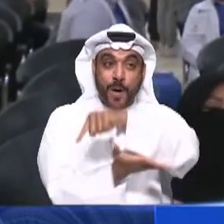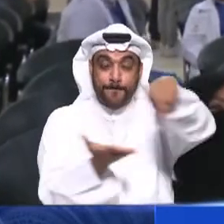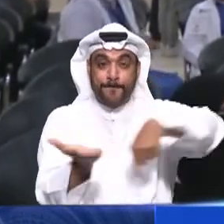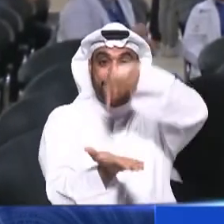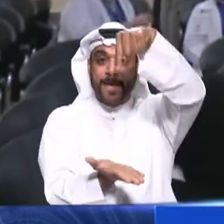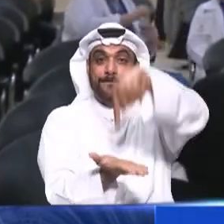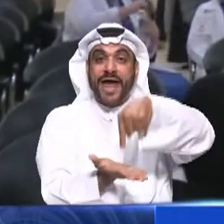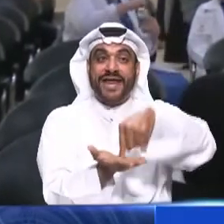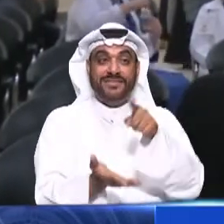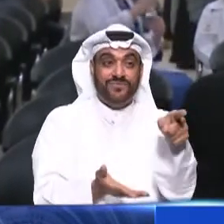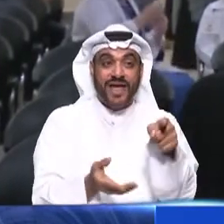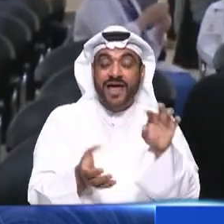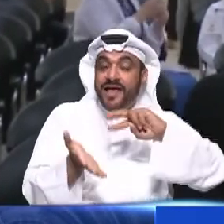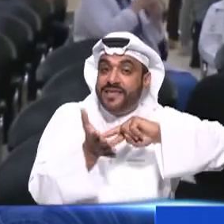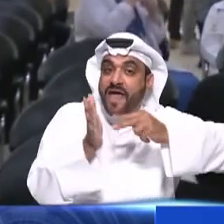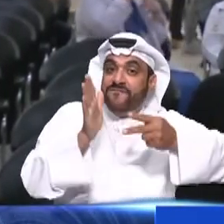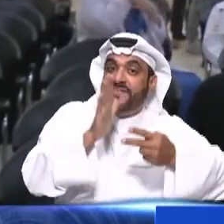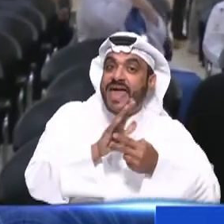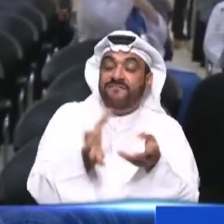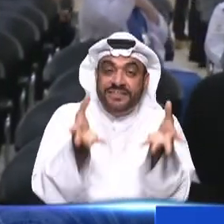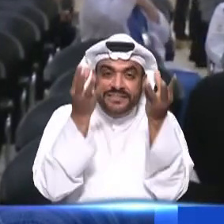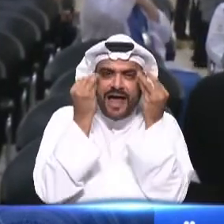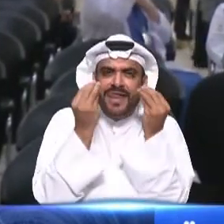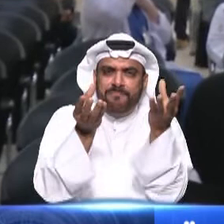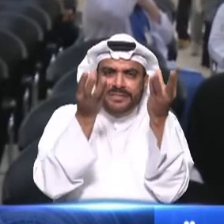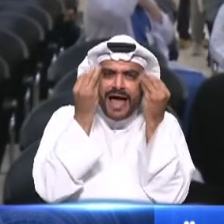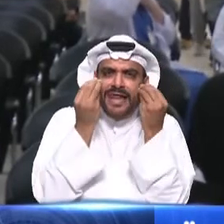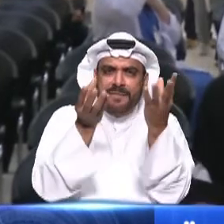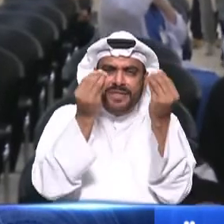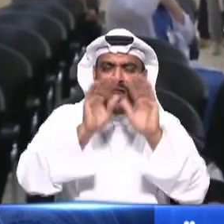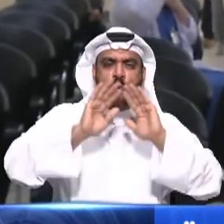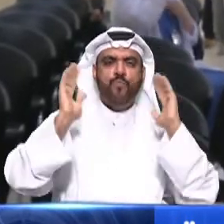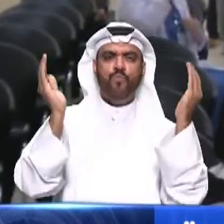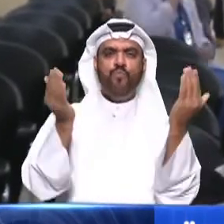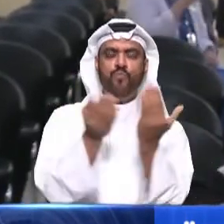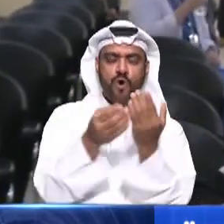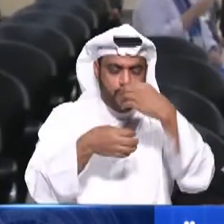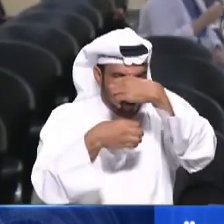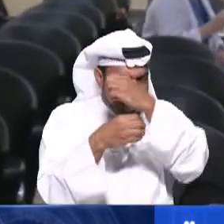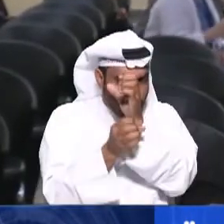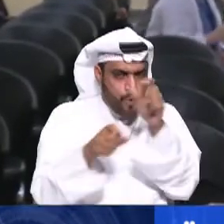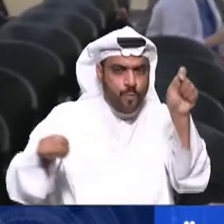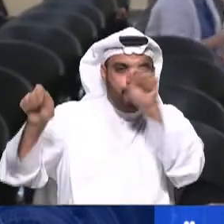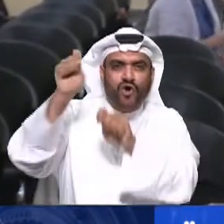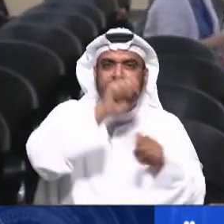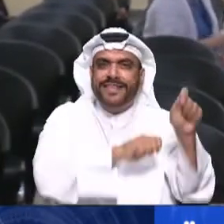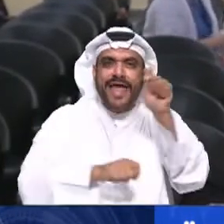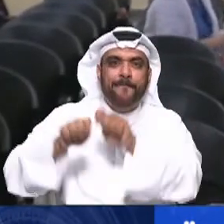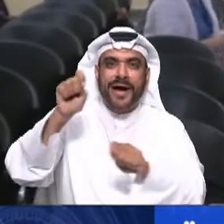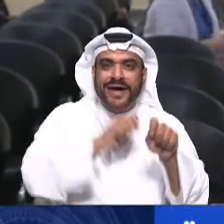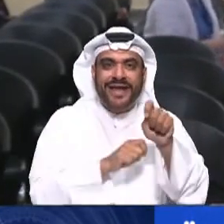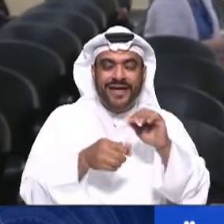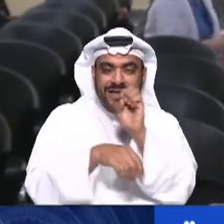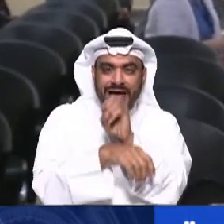بتنفيذ مختبر مبسط لتثقيف الطلبة وزراعة ثقافة استغلال الطاقة الشمسية وياهم، ولله الحمد قمنا في بعض